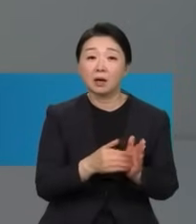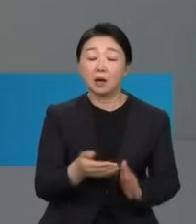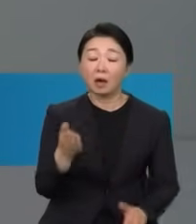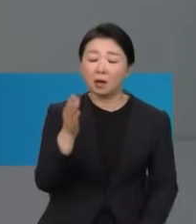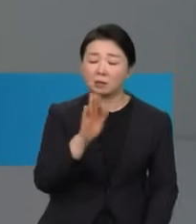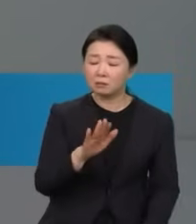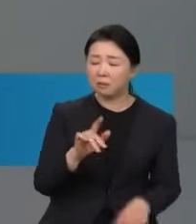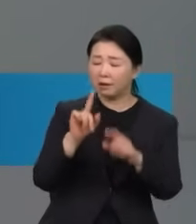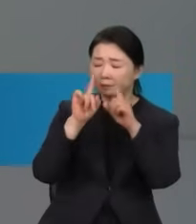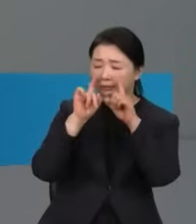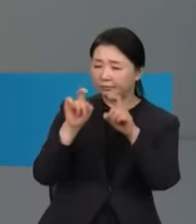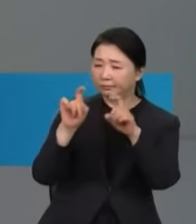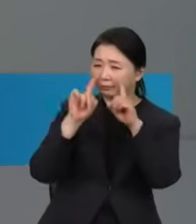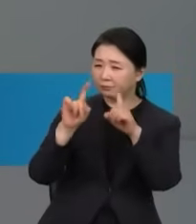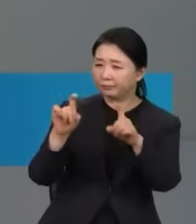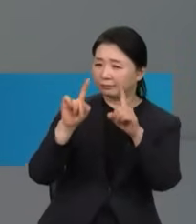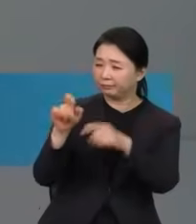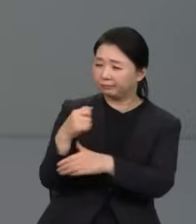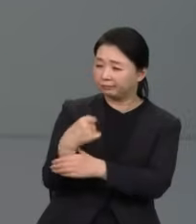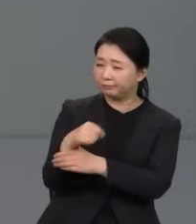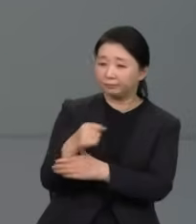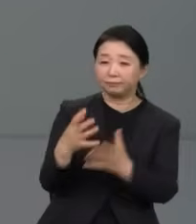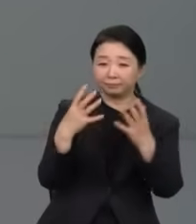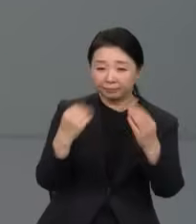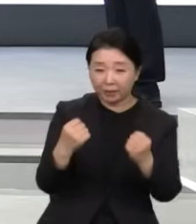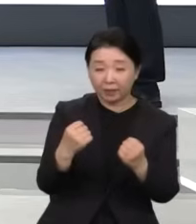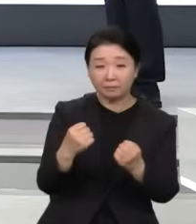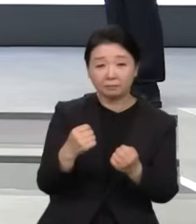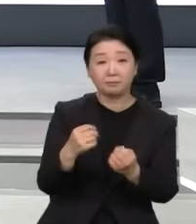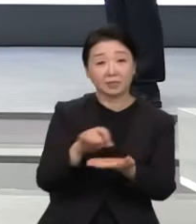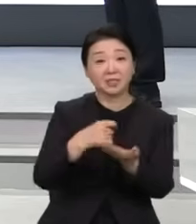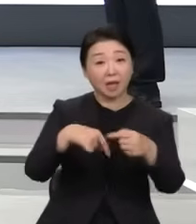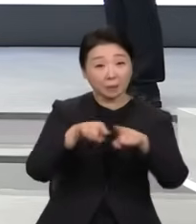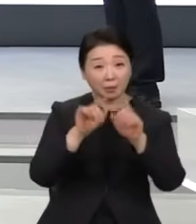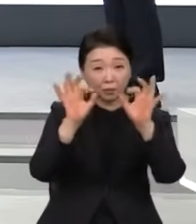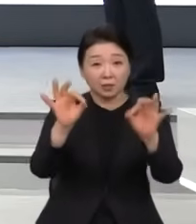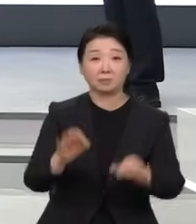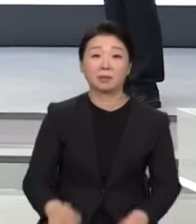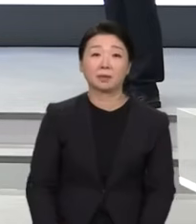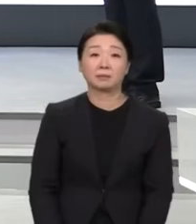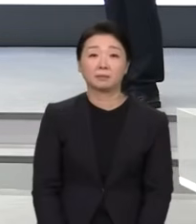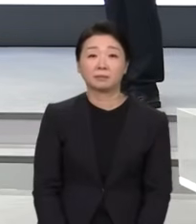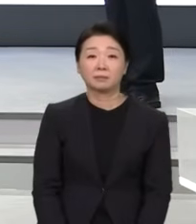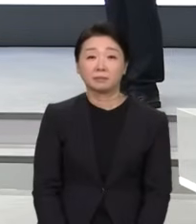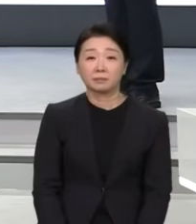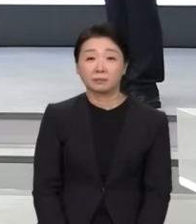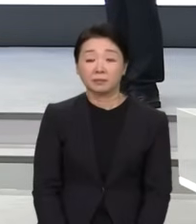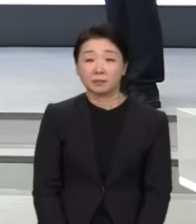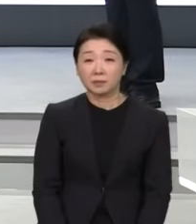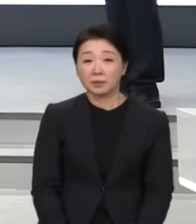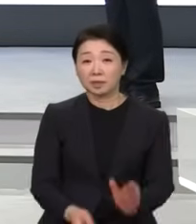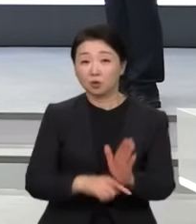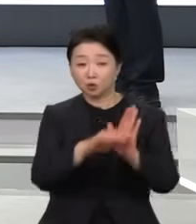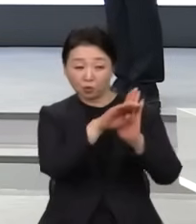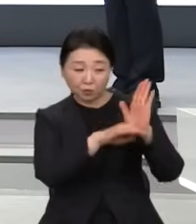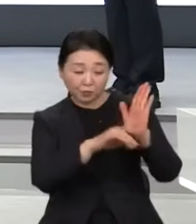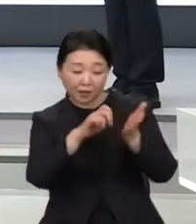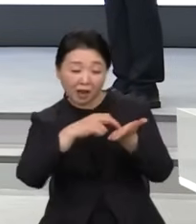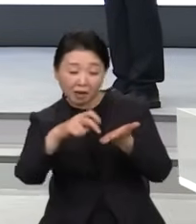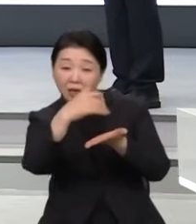하기에는 의문점이 있습니다. 바로 유선희 기자와 짚어보겠습니다. 자, 유 기자, 조금 전 보도한 텔레그램 메시지를